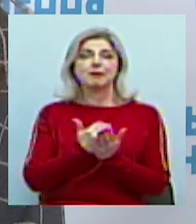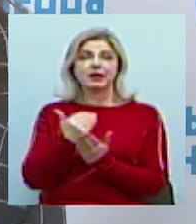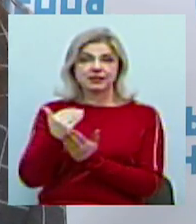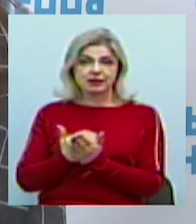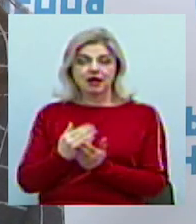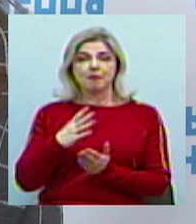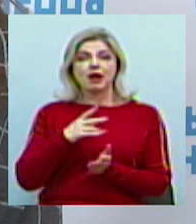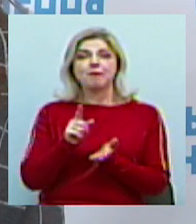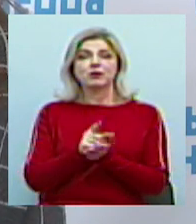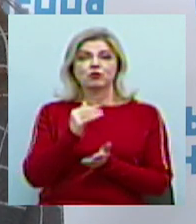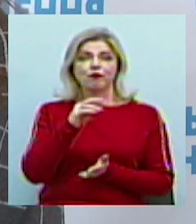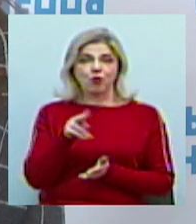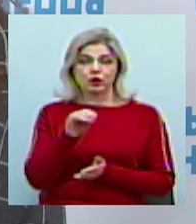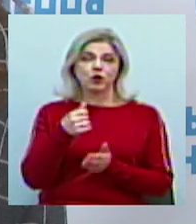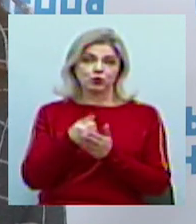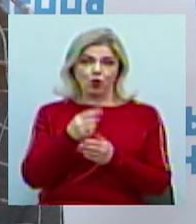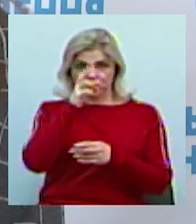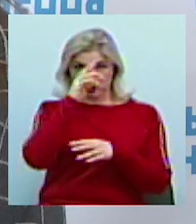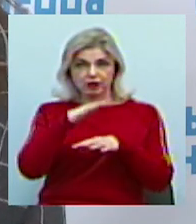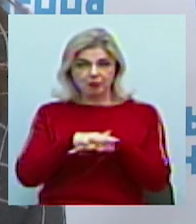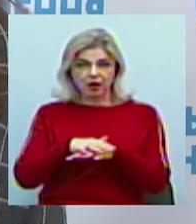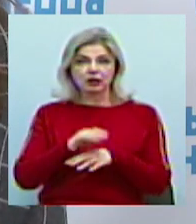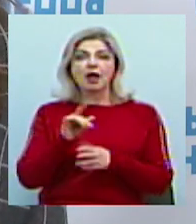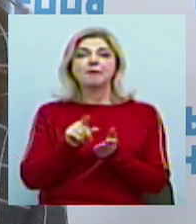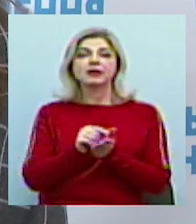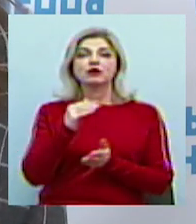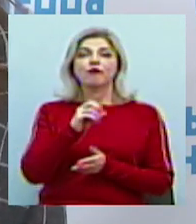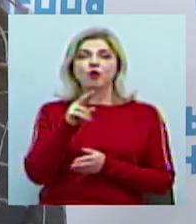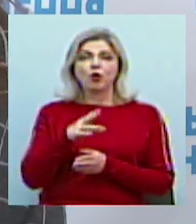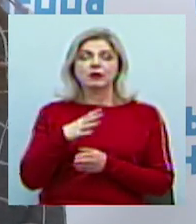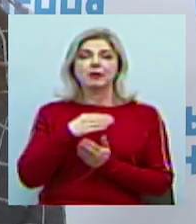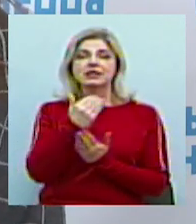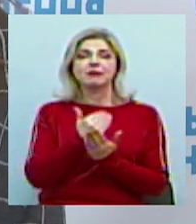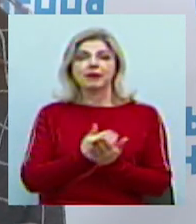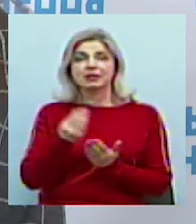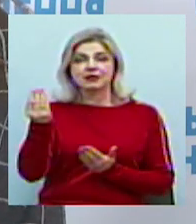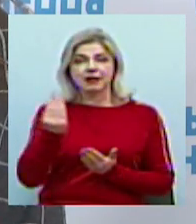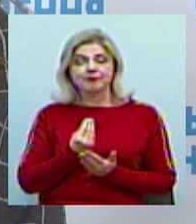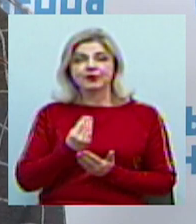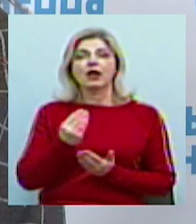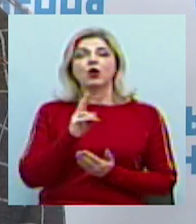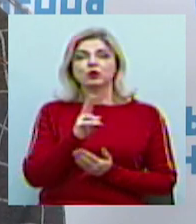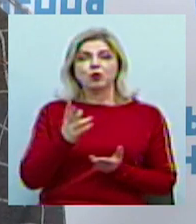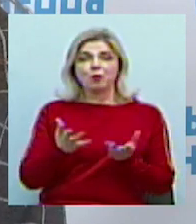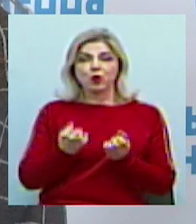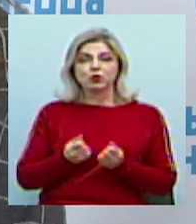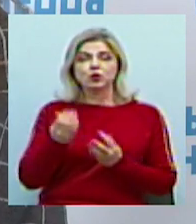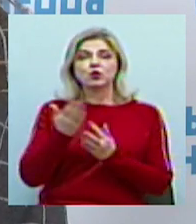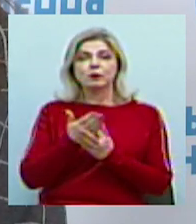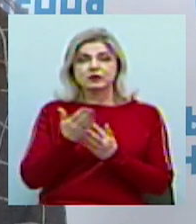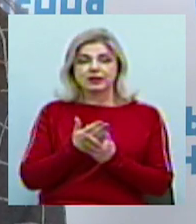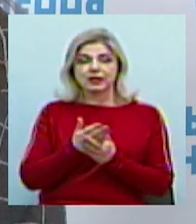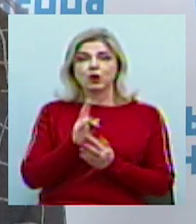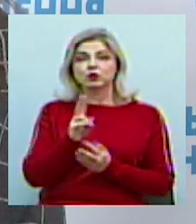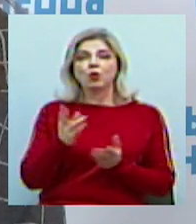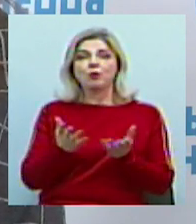до Пенсійного фонду і до Ощадбанку. До Пенсійного фонду пішли ті списки потім отримувачам субсидій, які отримують